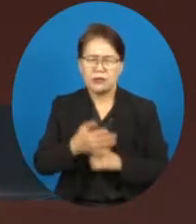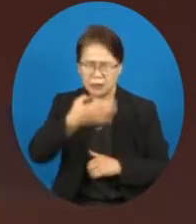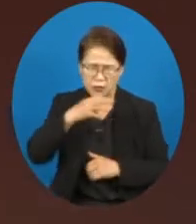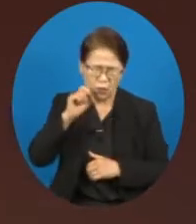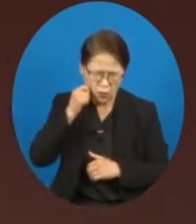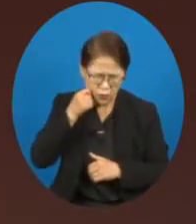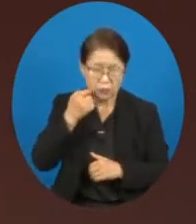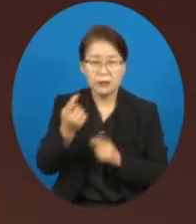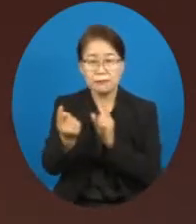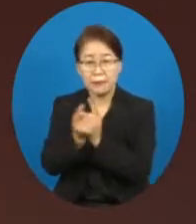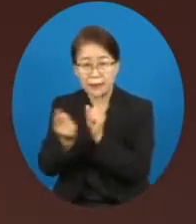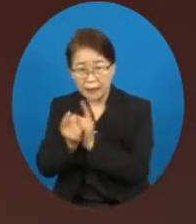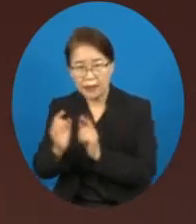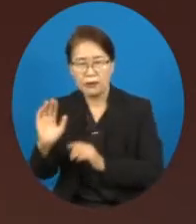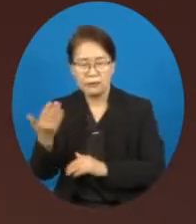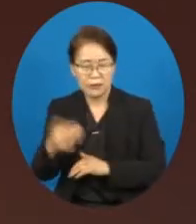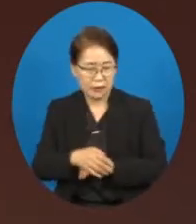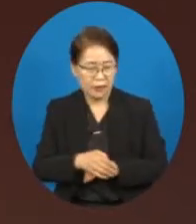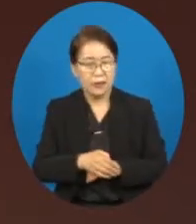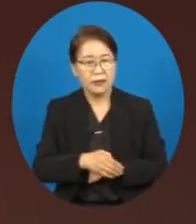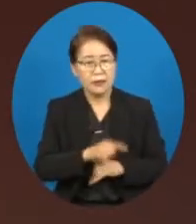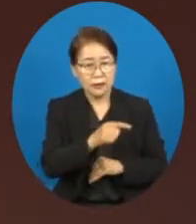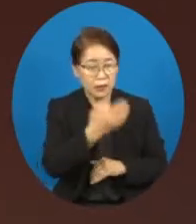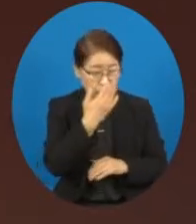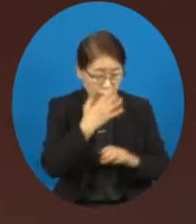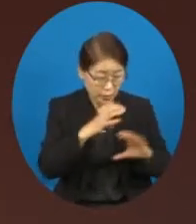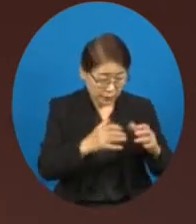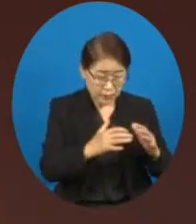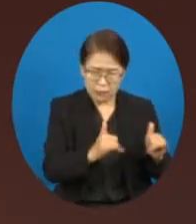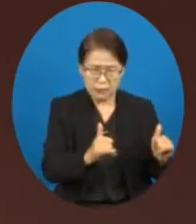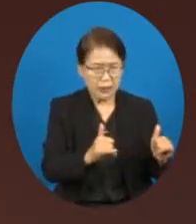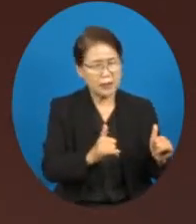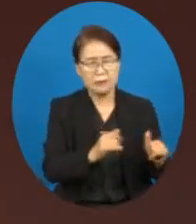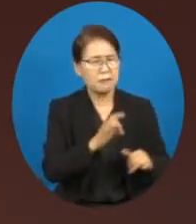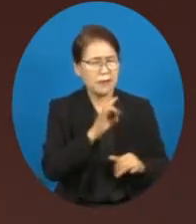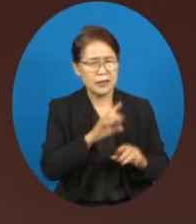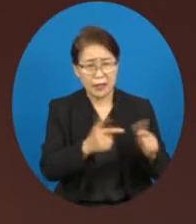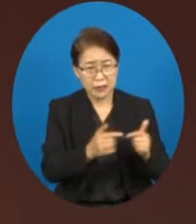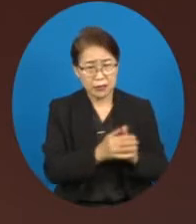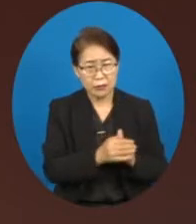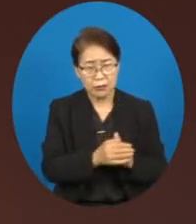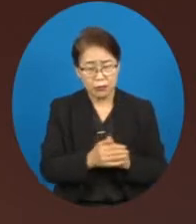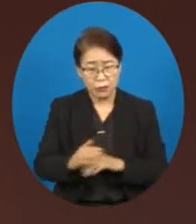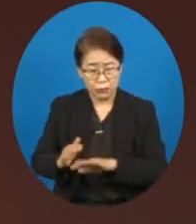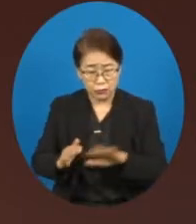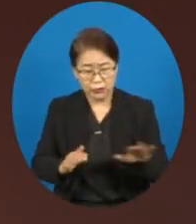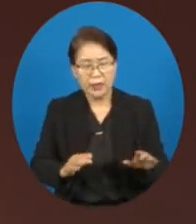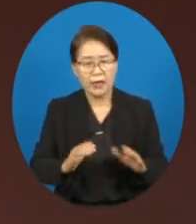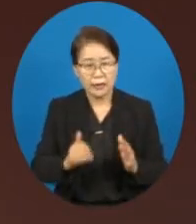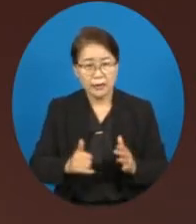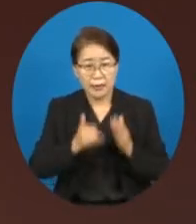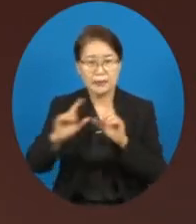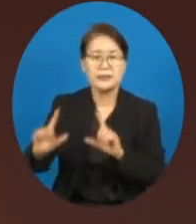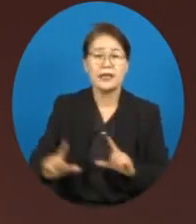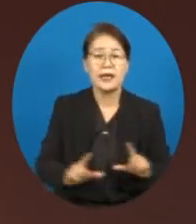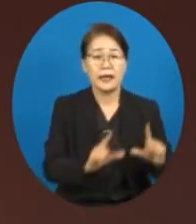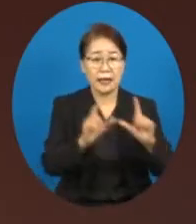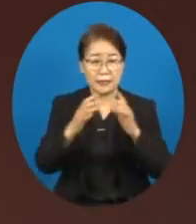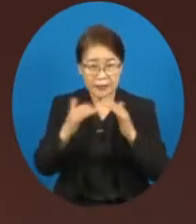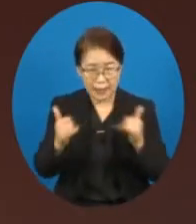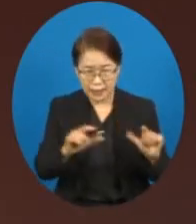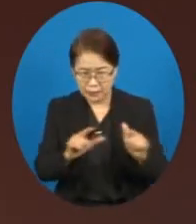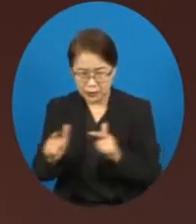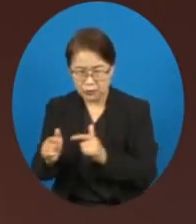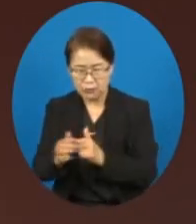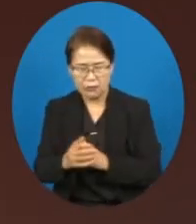그때의 유다 백성들에게만 큰 산이 있는 것이 아니라 오늘 이 인생길을 살아가는 우리들에게도 큰